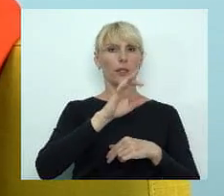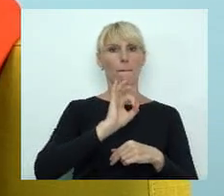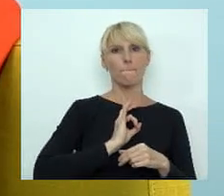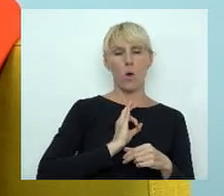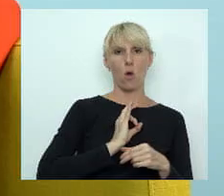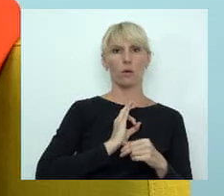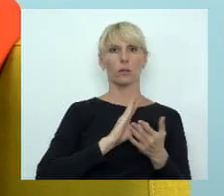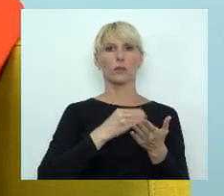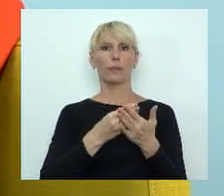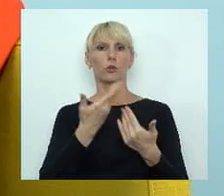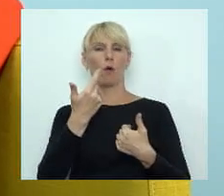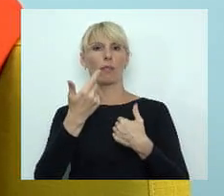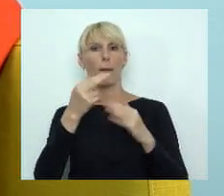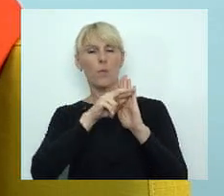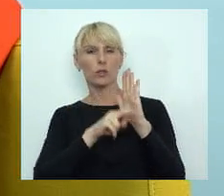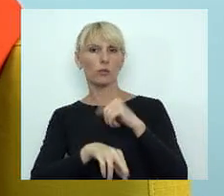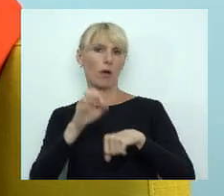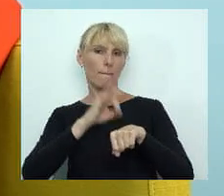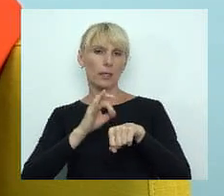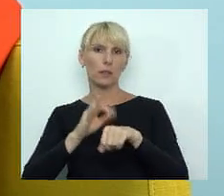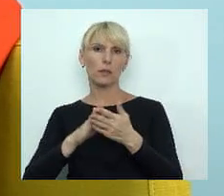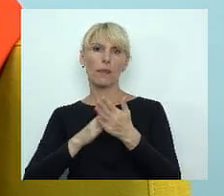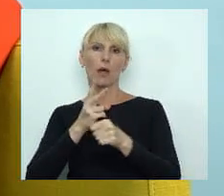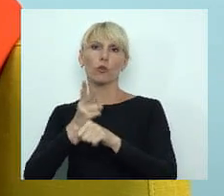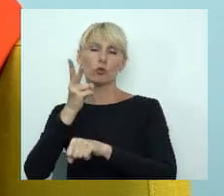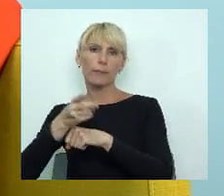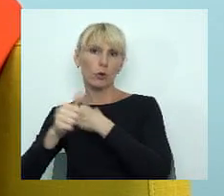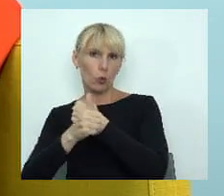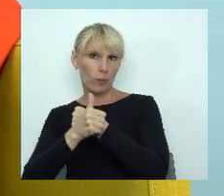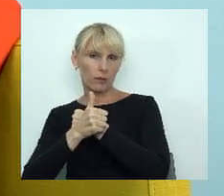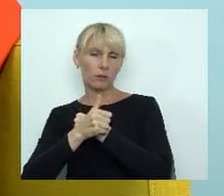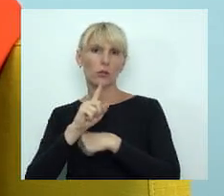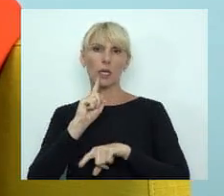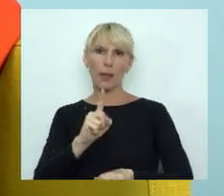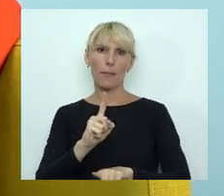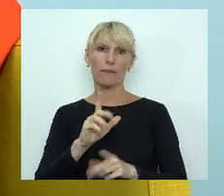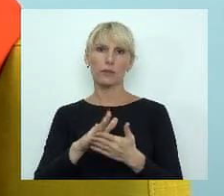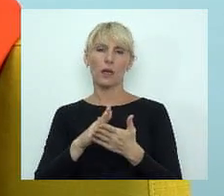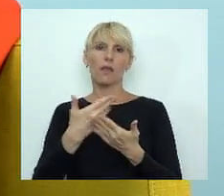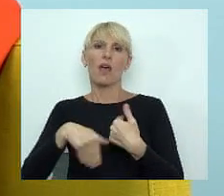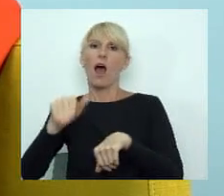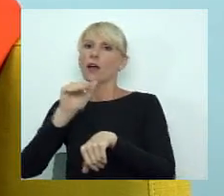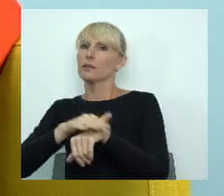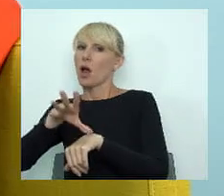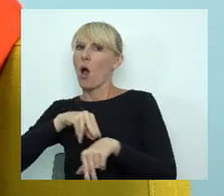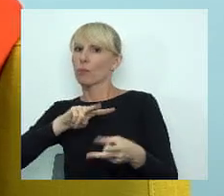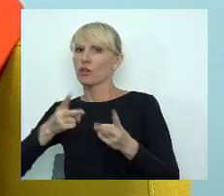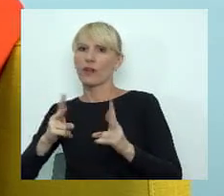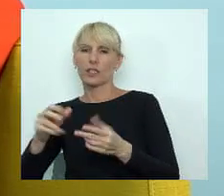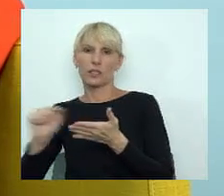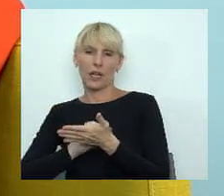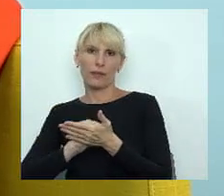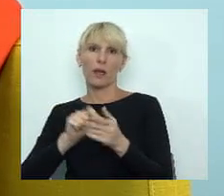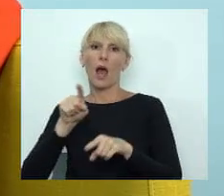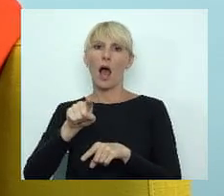począwszy od procedur medycznych, skończywszy na dostępie do dokumentów, tutaj nigdy nikt nie powinien prosić mnie o zgodę na przetwarzanie danych, a